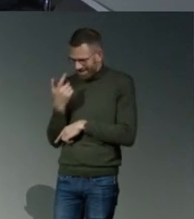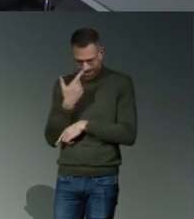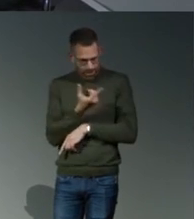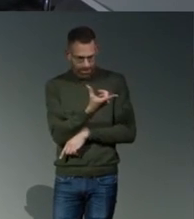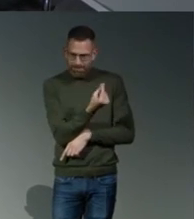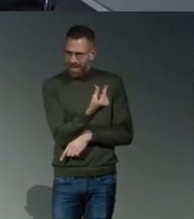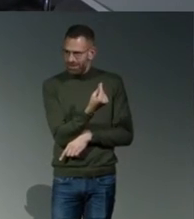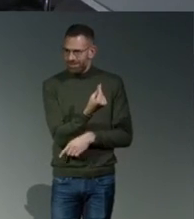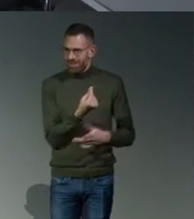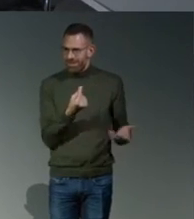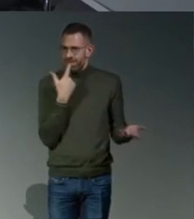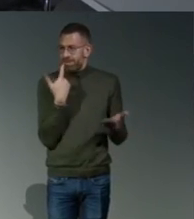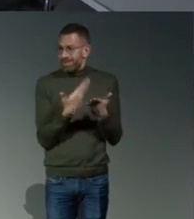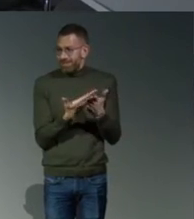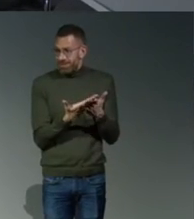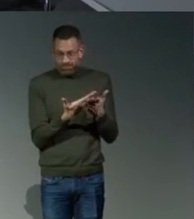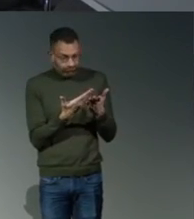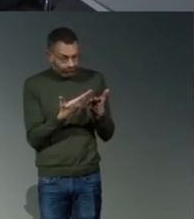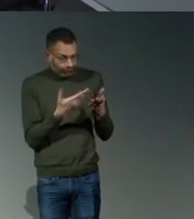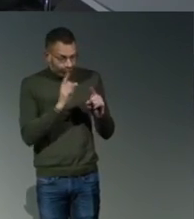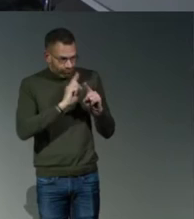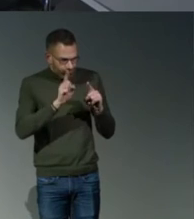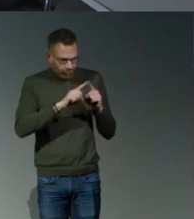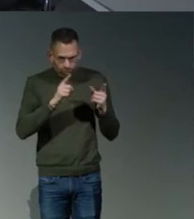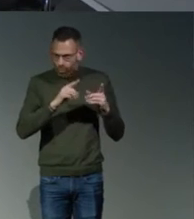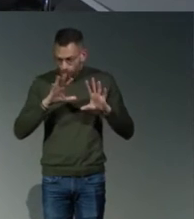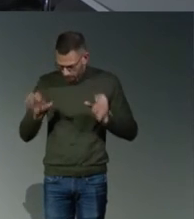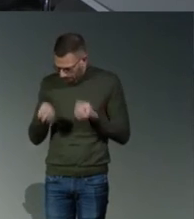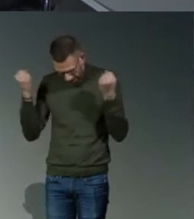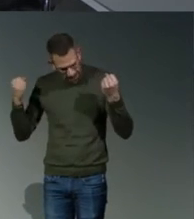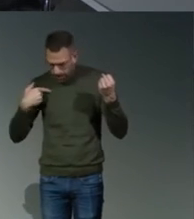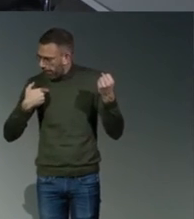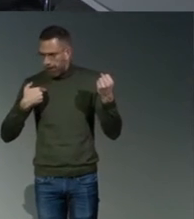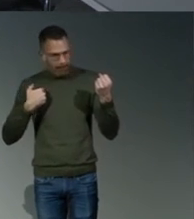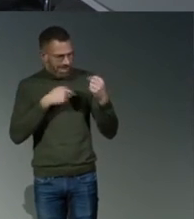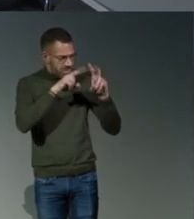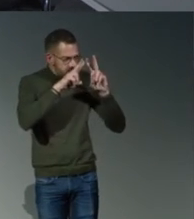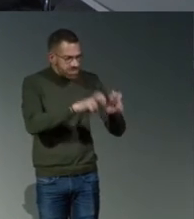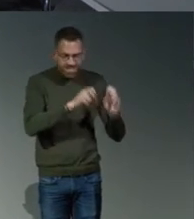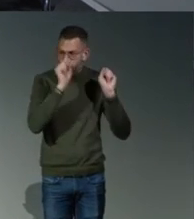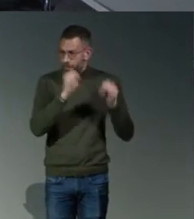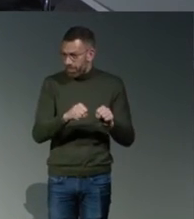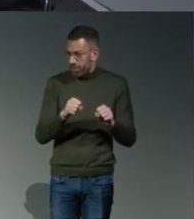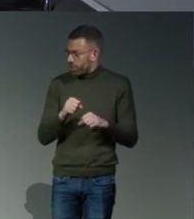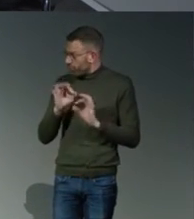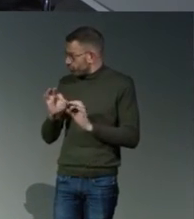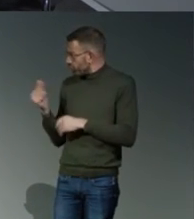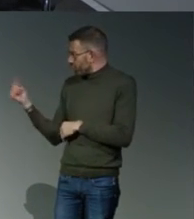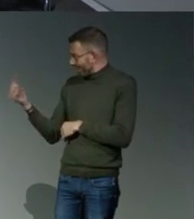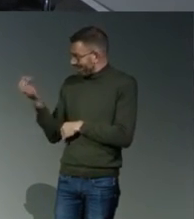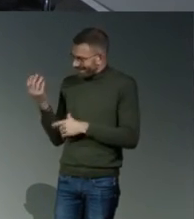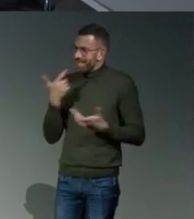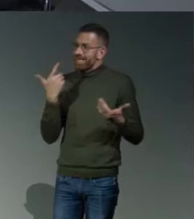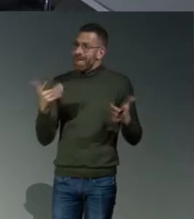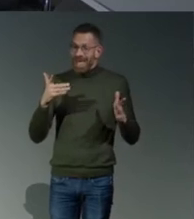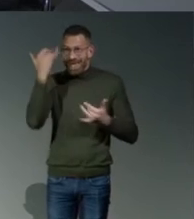permet d'aller explorer des choses, des compétences qu'on n'a pas, mais quelque part, et vous l'avez dit tous les deux, ça ne remplacera